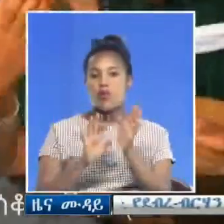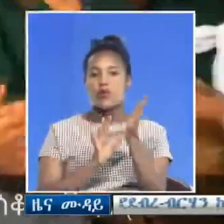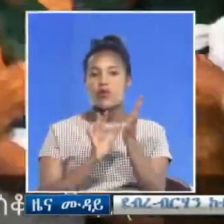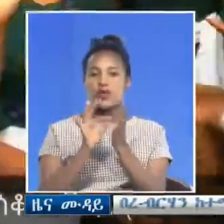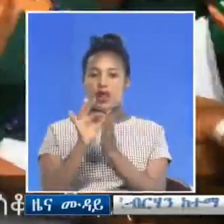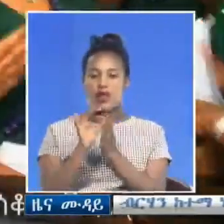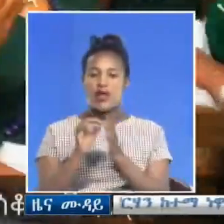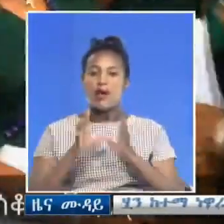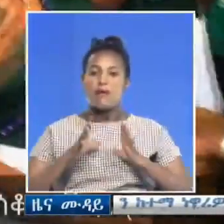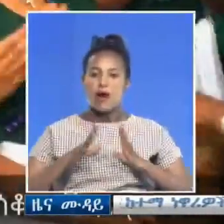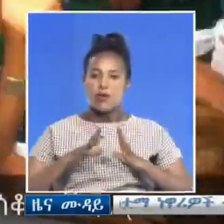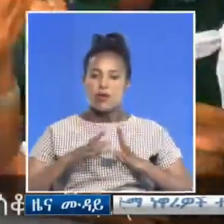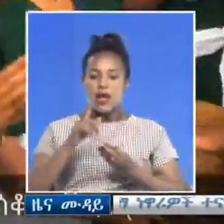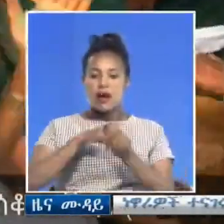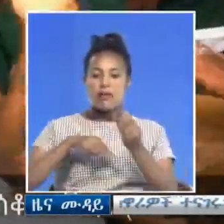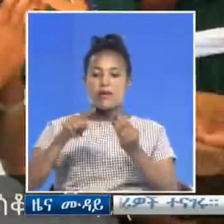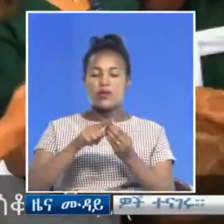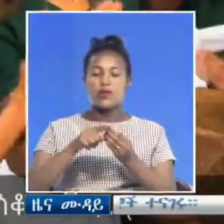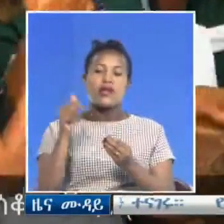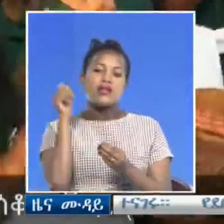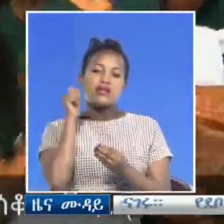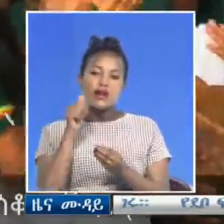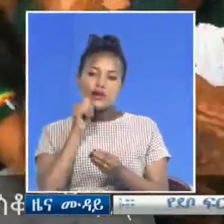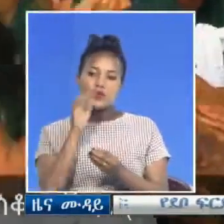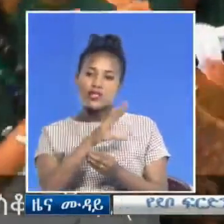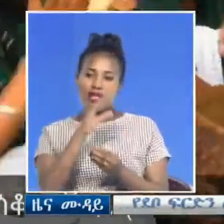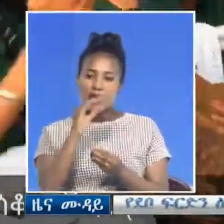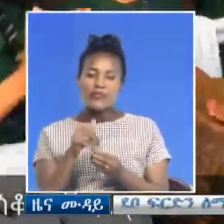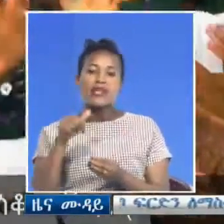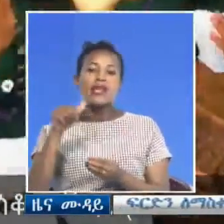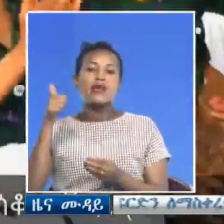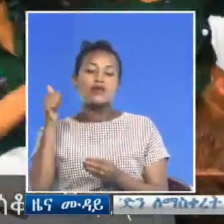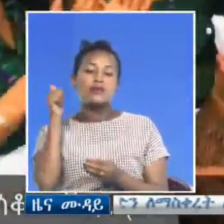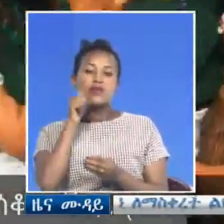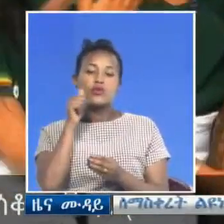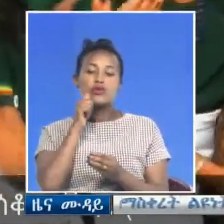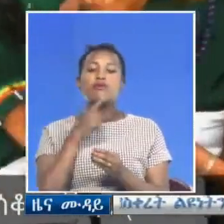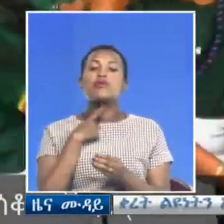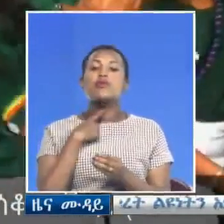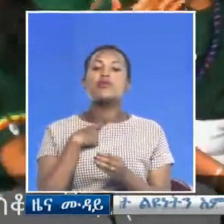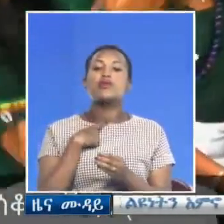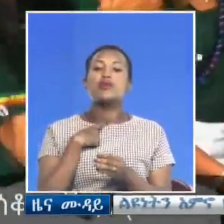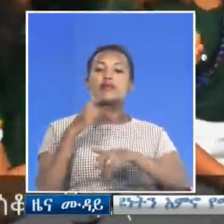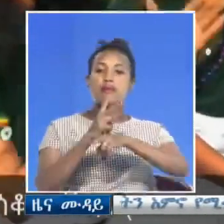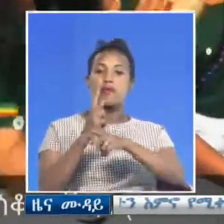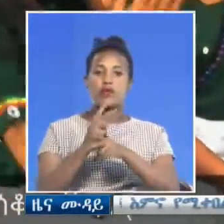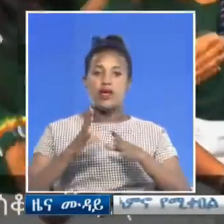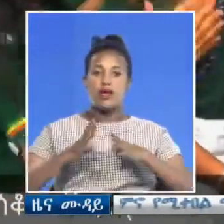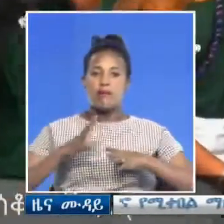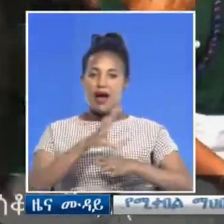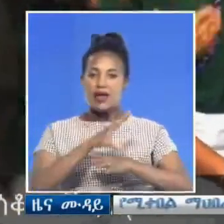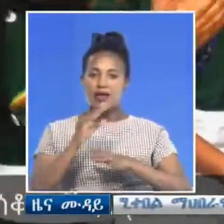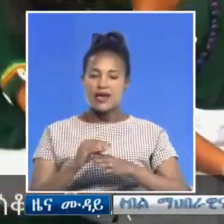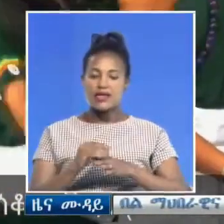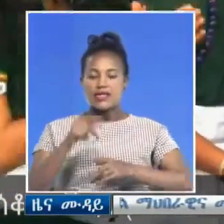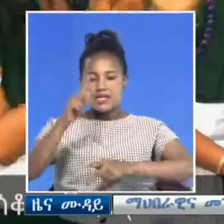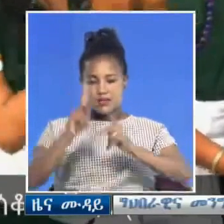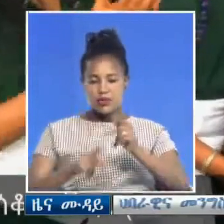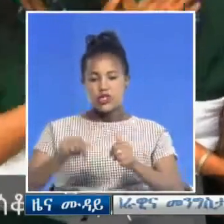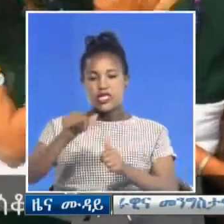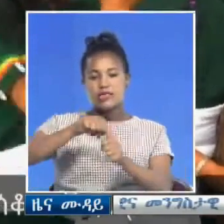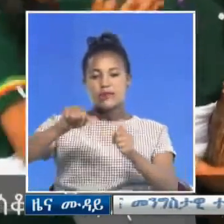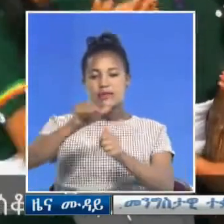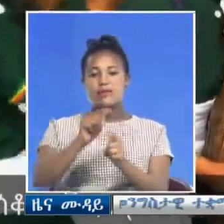ይቆጠራል። በዓሉ የአካባቢው ልጃገረዶችና ሌሎችም ሴቶች በጉጉት የሚጠብቁት በዓልና የህዝቦች የእርስ